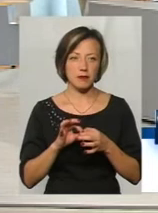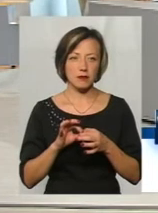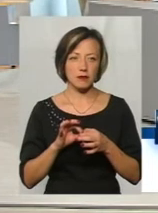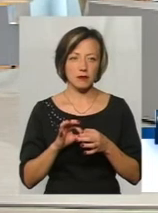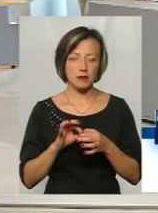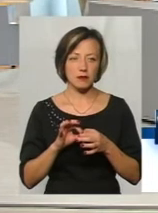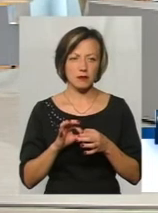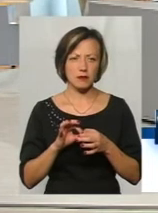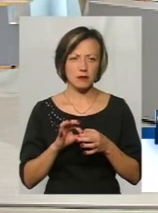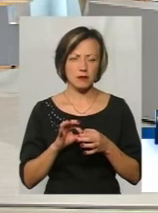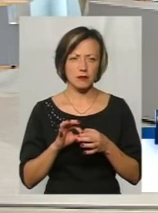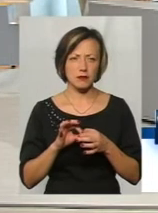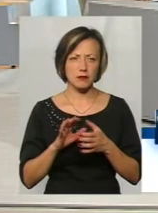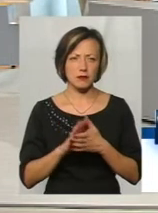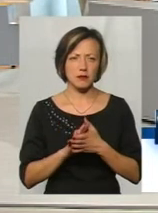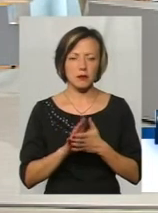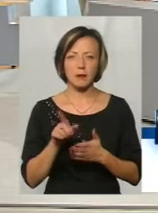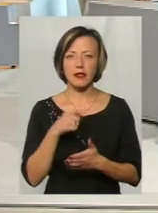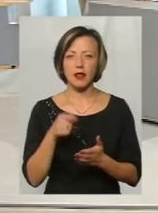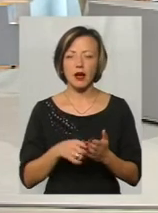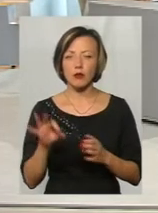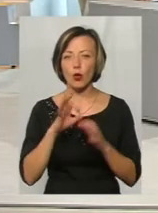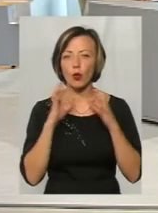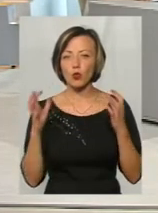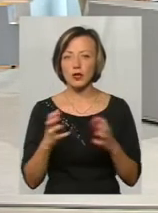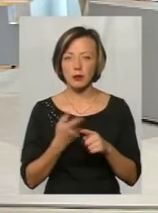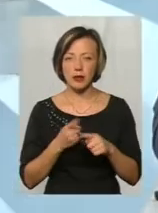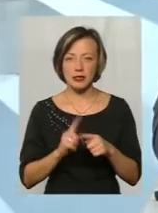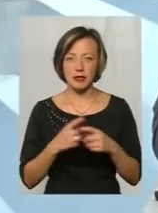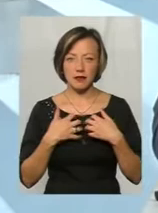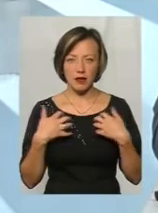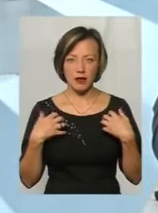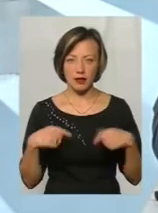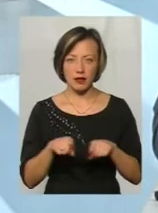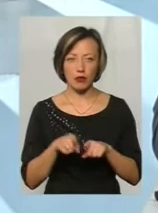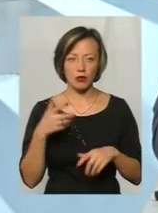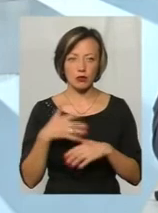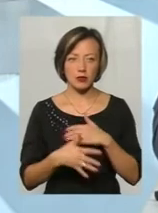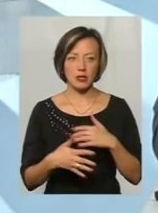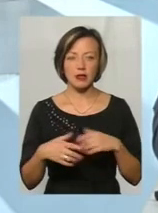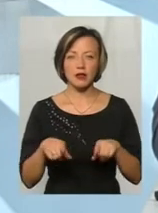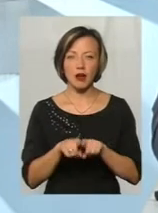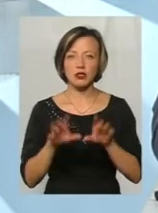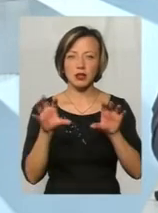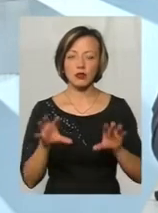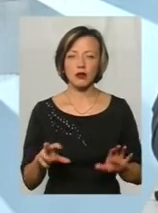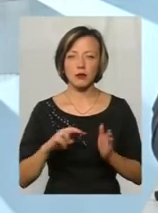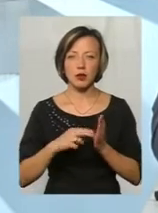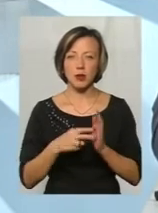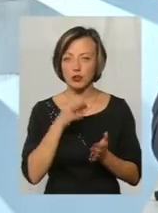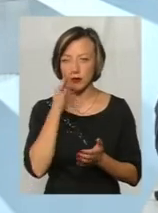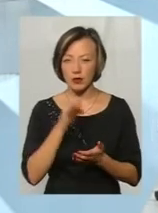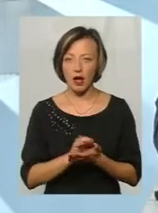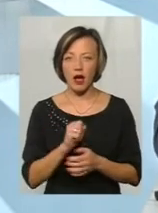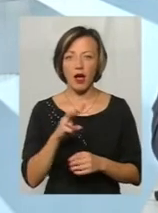взагалі, стоїть питання щодо утримання цих тварин. Я так розумію. Це також законодавством передбачена відповідальність,